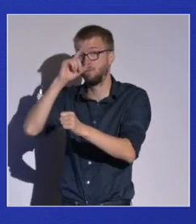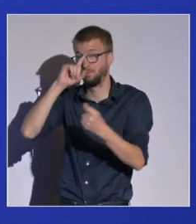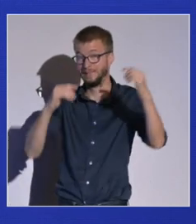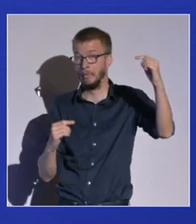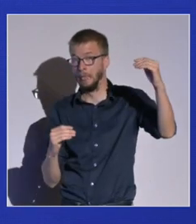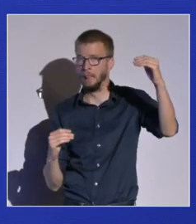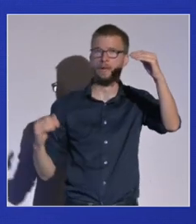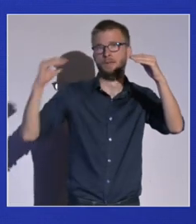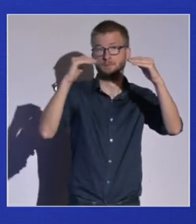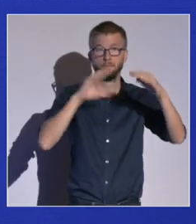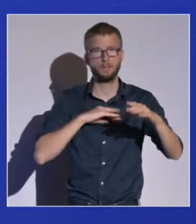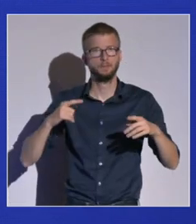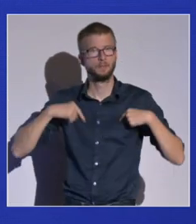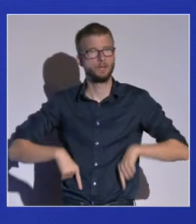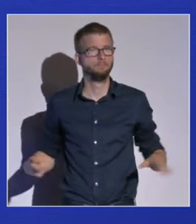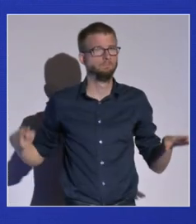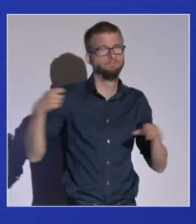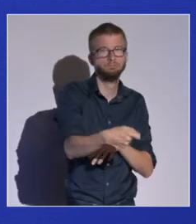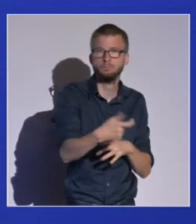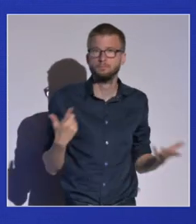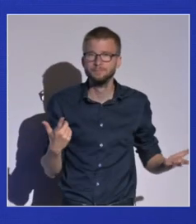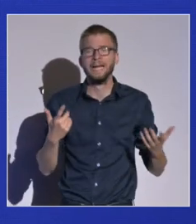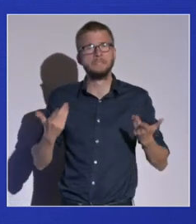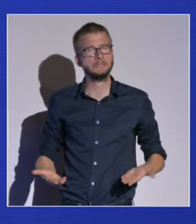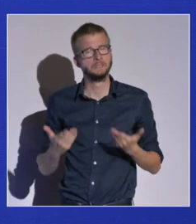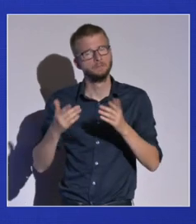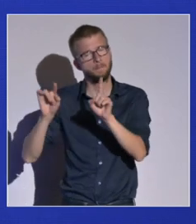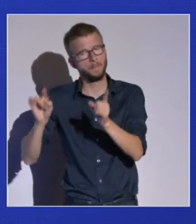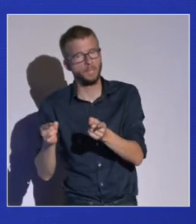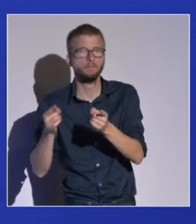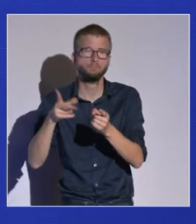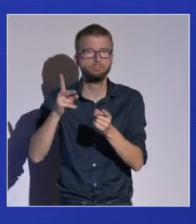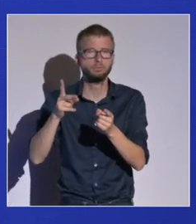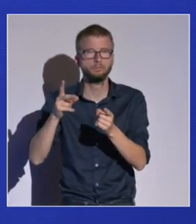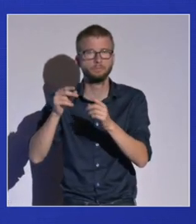équilibre. Ici, j'ouvre une parenthèse, ou plutôt je mets une note en bas de page.